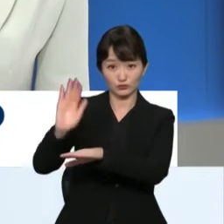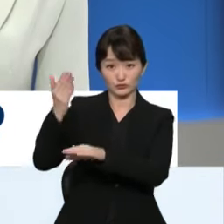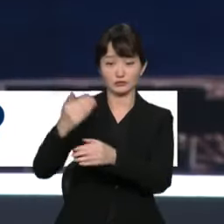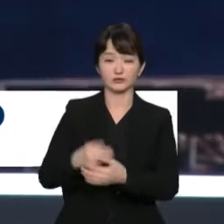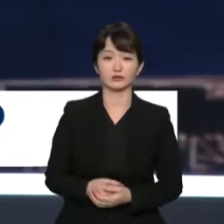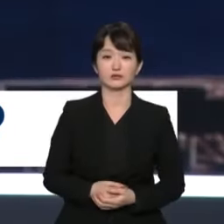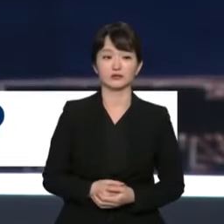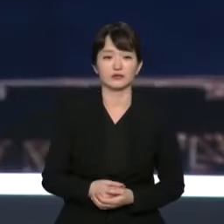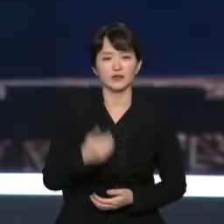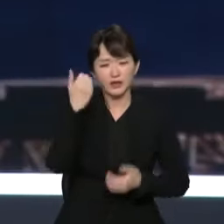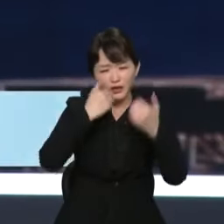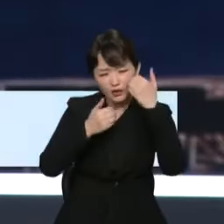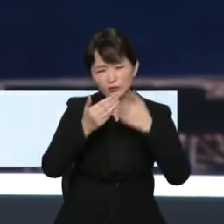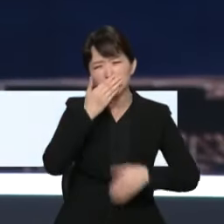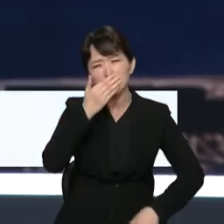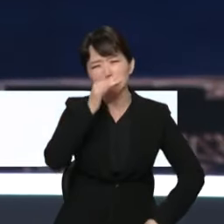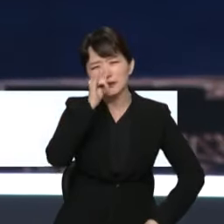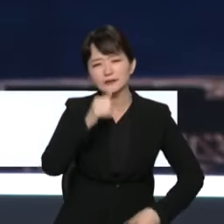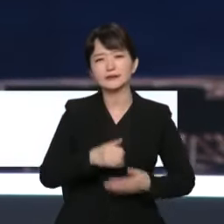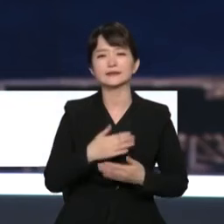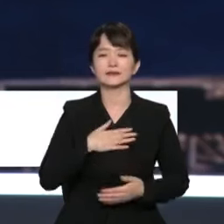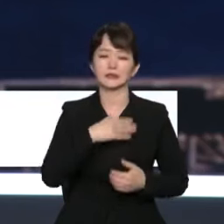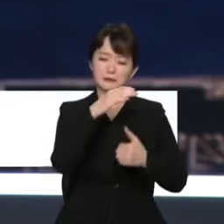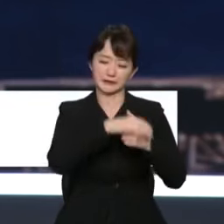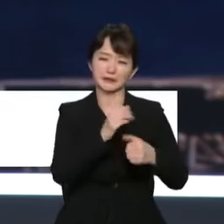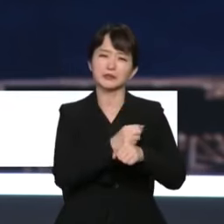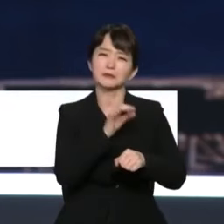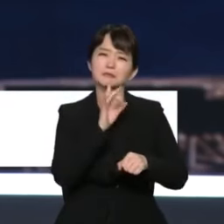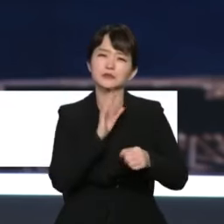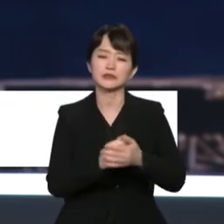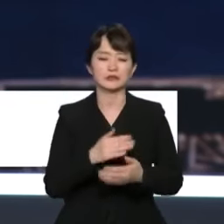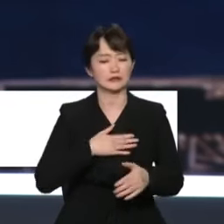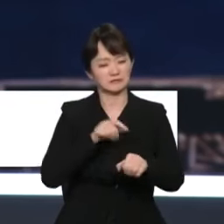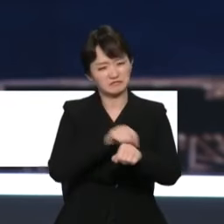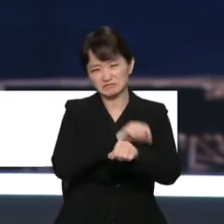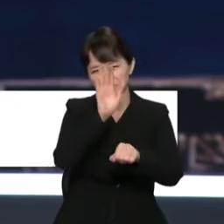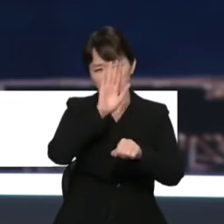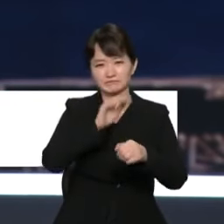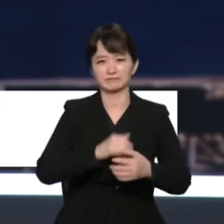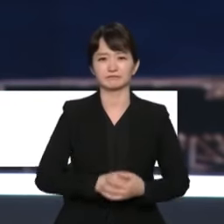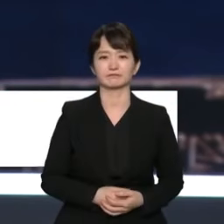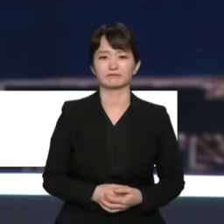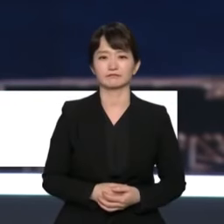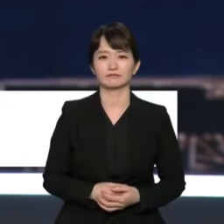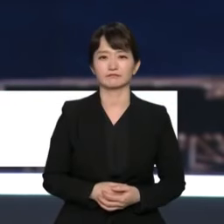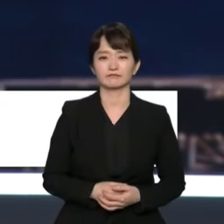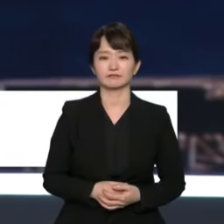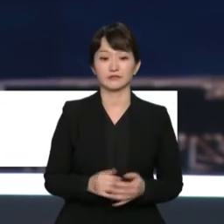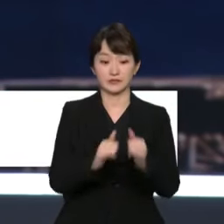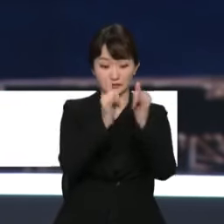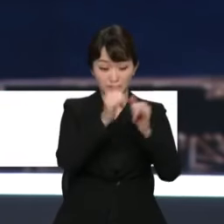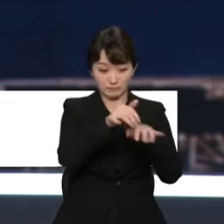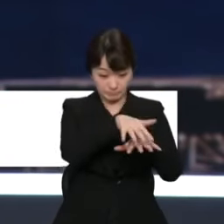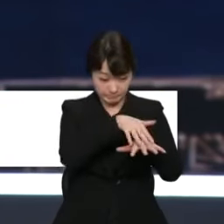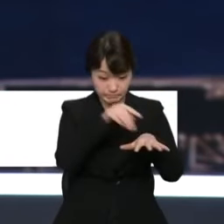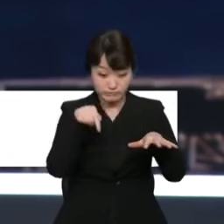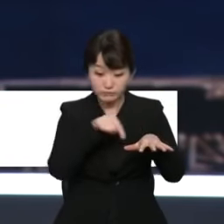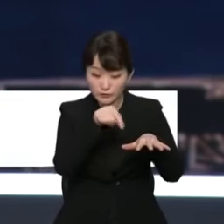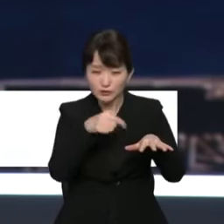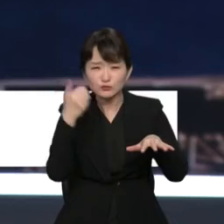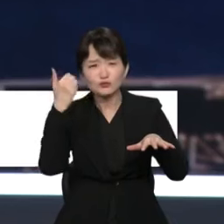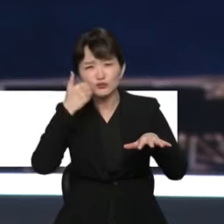있습니다 누구나 할 수 있는 일을 한 것뿐이고 제가 뭐 특별해서가 아니라 어 사회 구성이라면 누구나 다